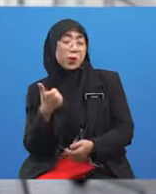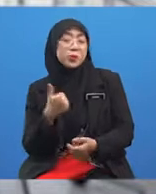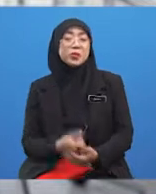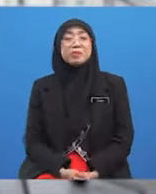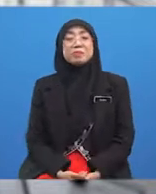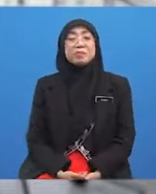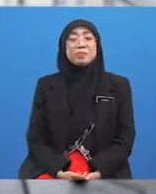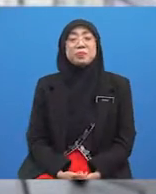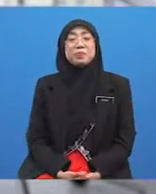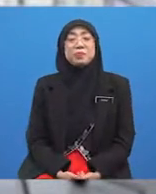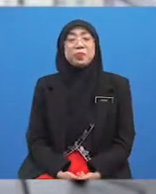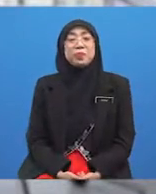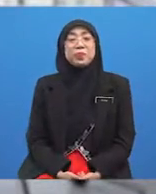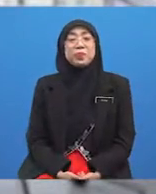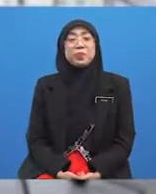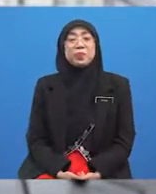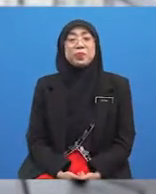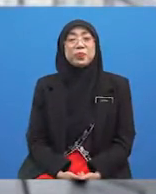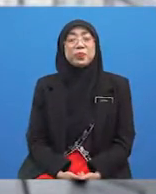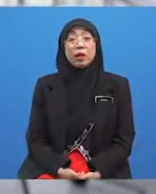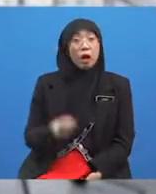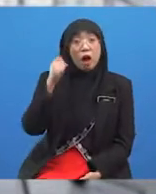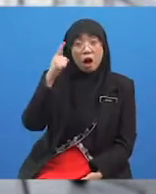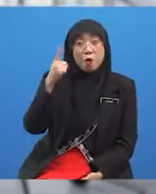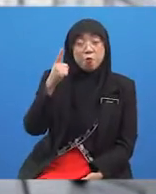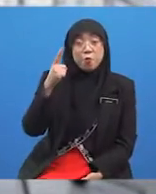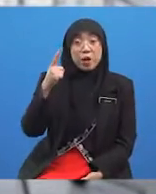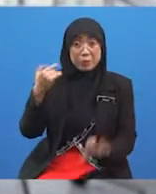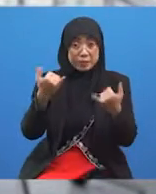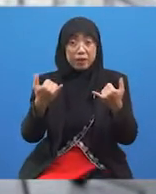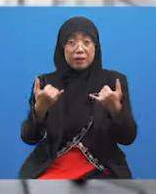Baiklah pelajar-pelajar, cikgu harap semua pelajar faham apa yang cikgu